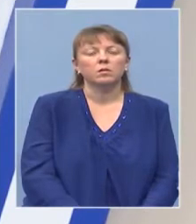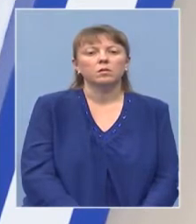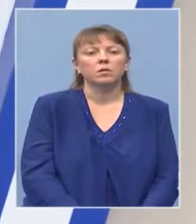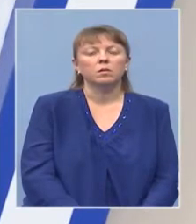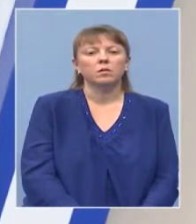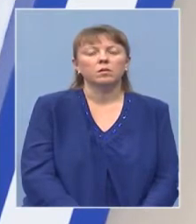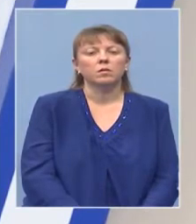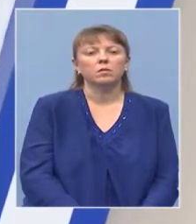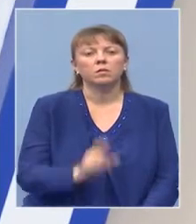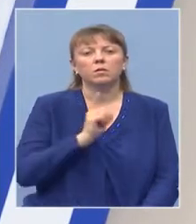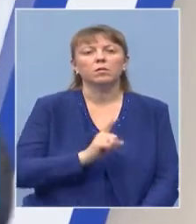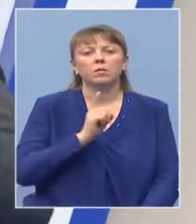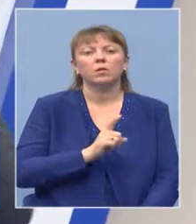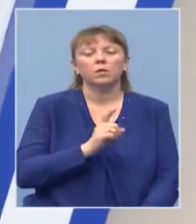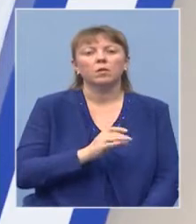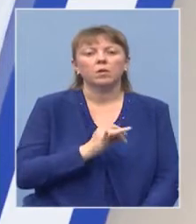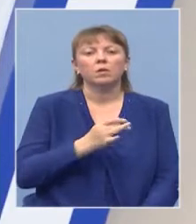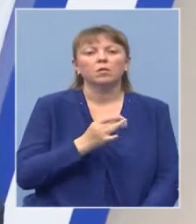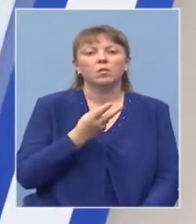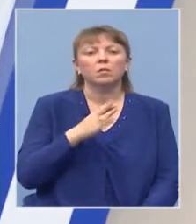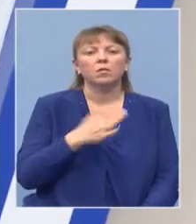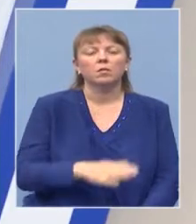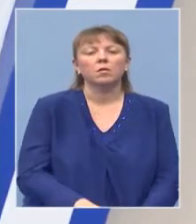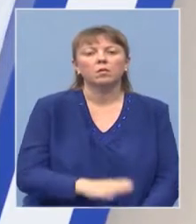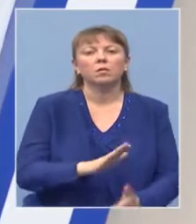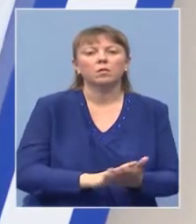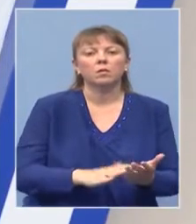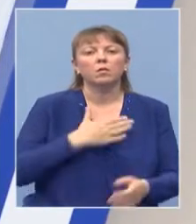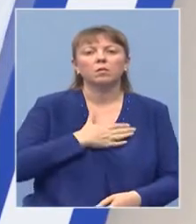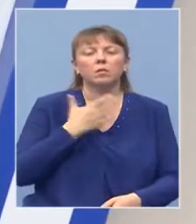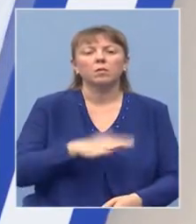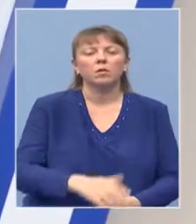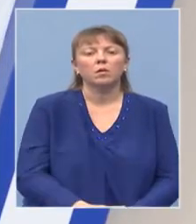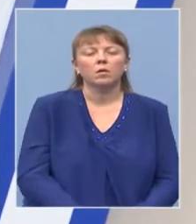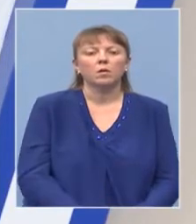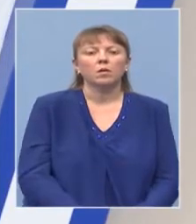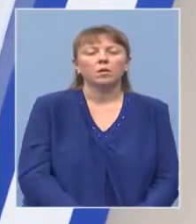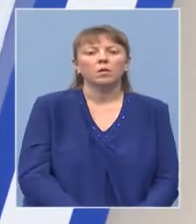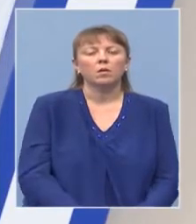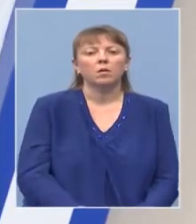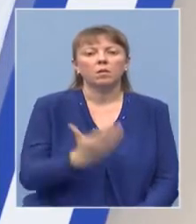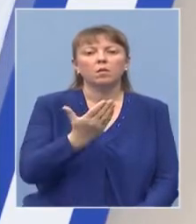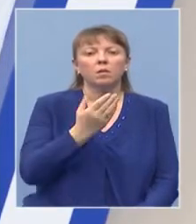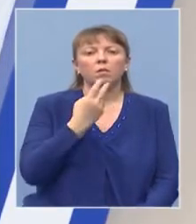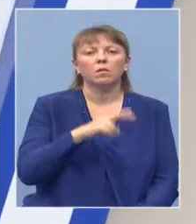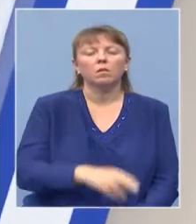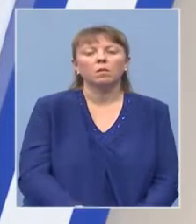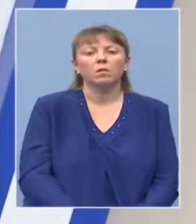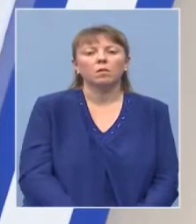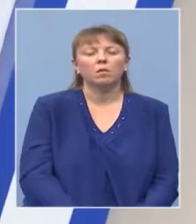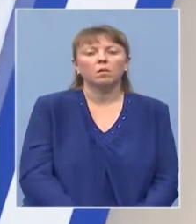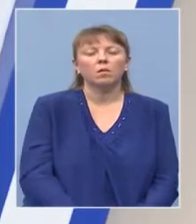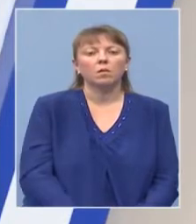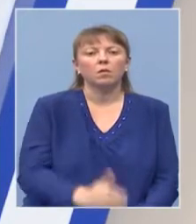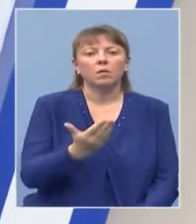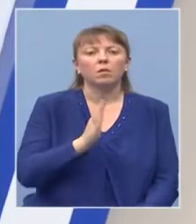Вот как вы с этим боретесь? Насколько эта проблема вас продолжает, волнует? И вот ваше видение,